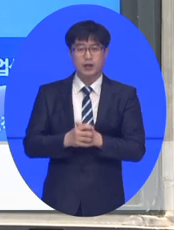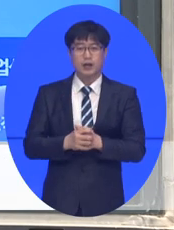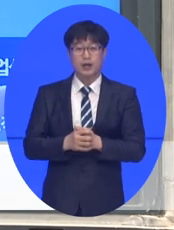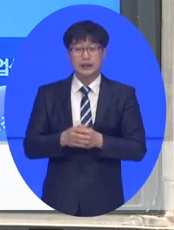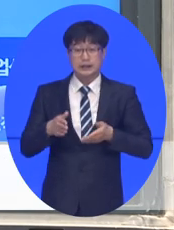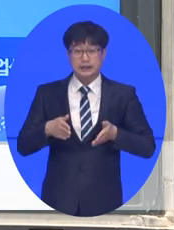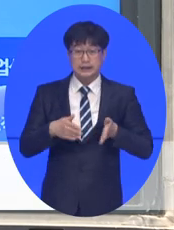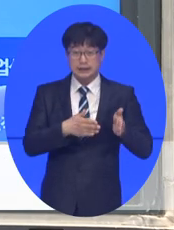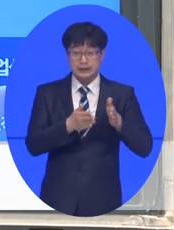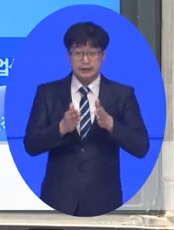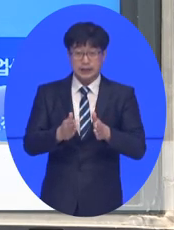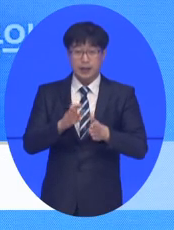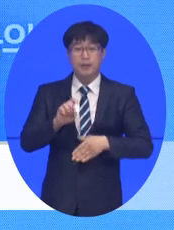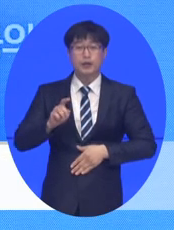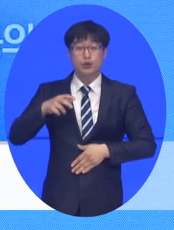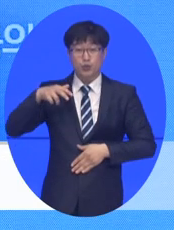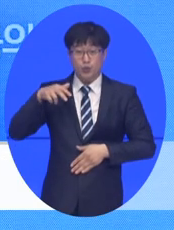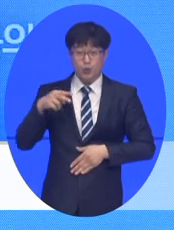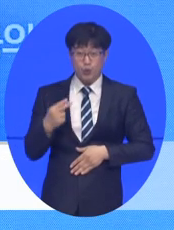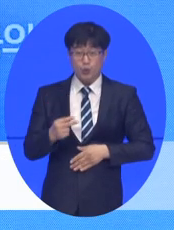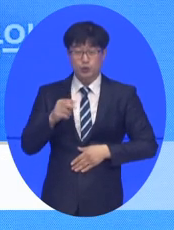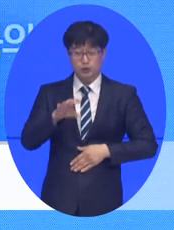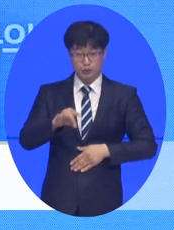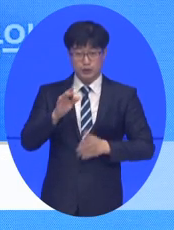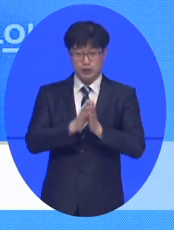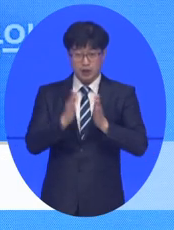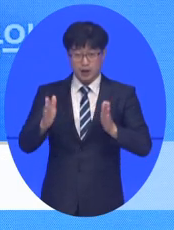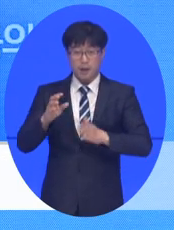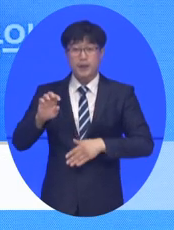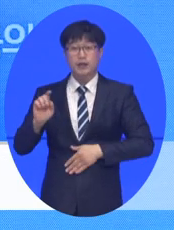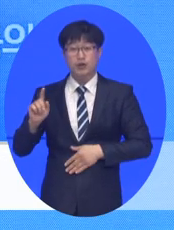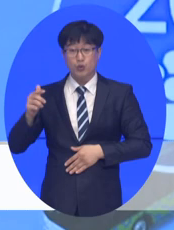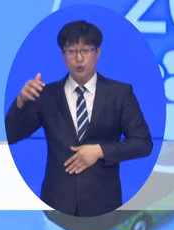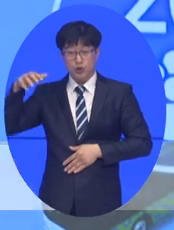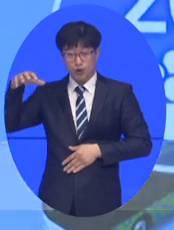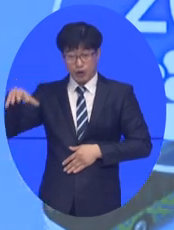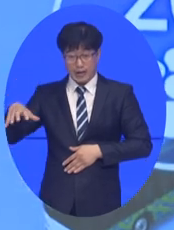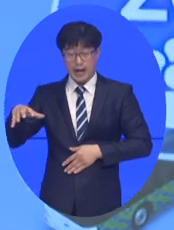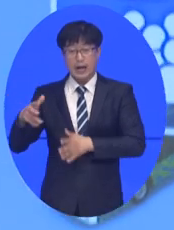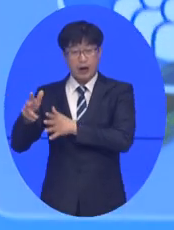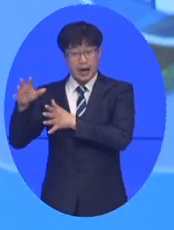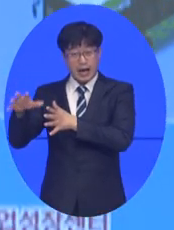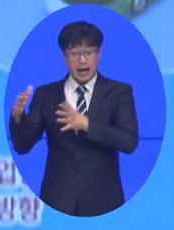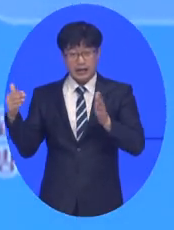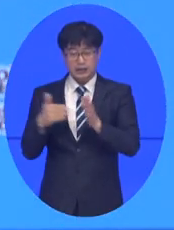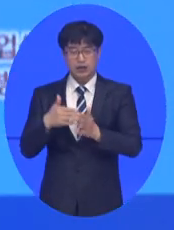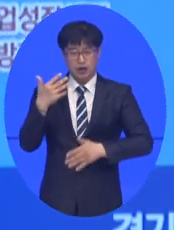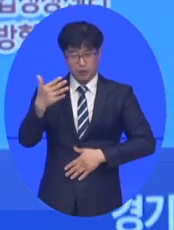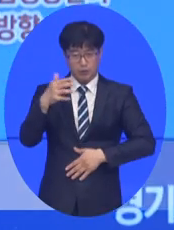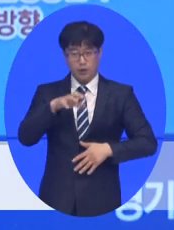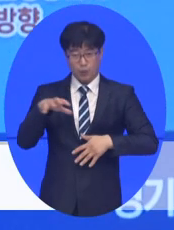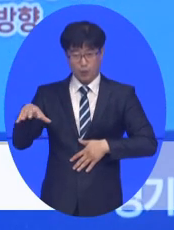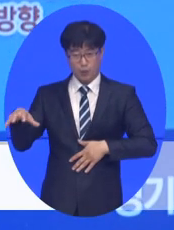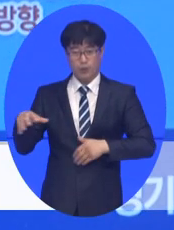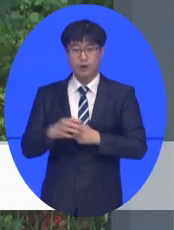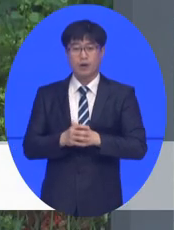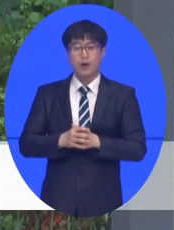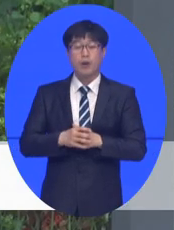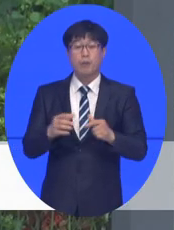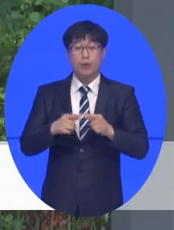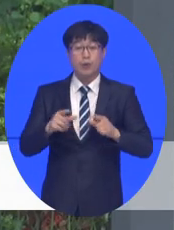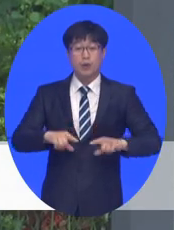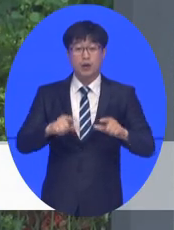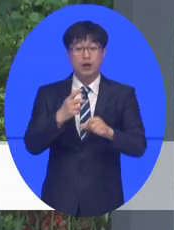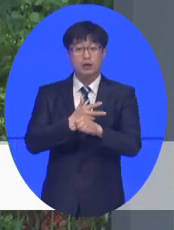판교 제이테크노밸리 경기기업성장센터를 기점으로 판교역까지 총 9개 정거장입니다. 평일 오전 7시